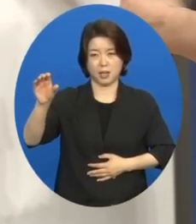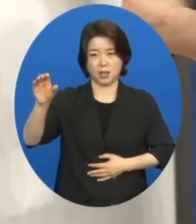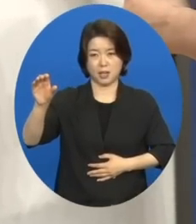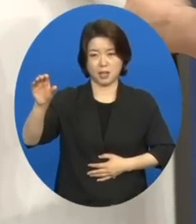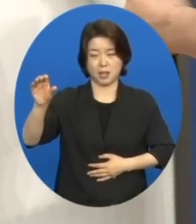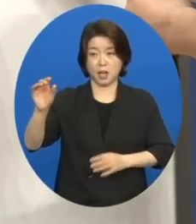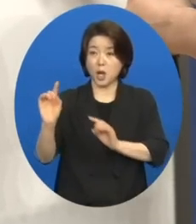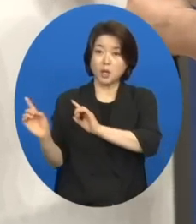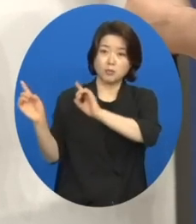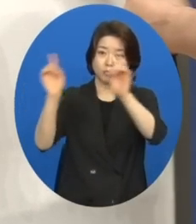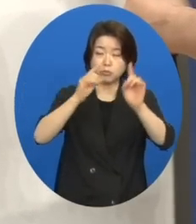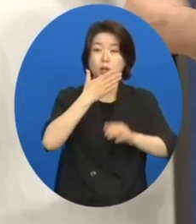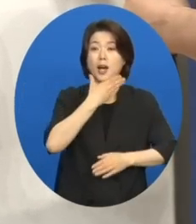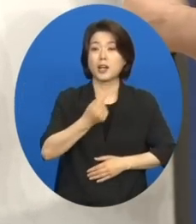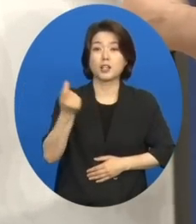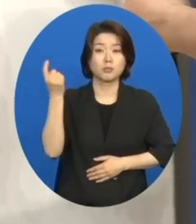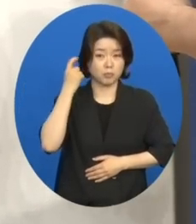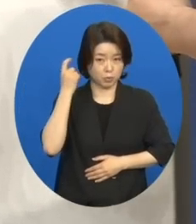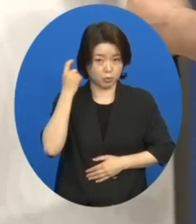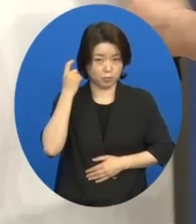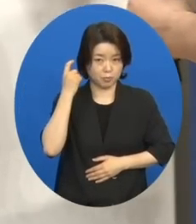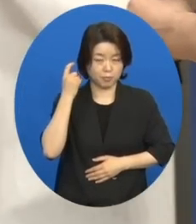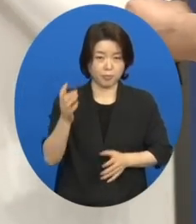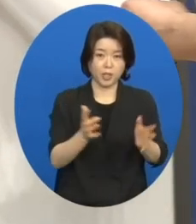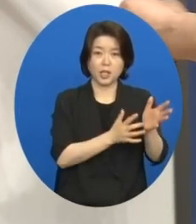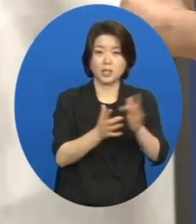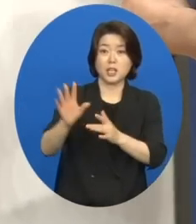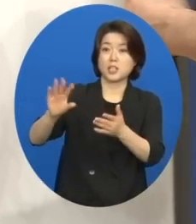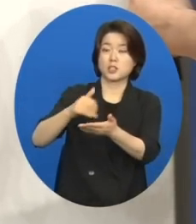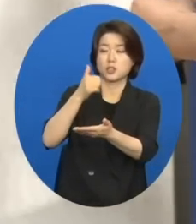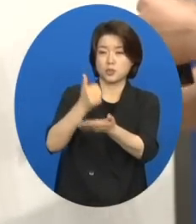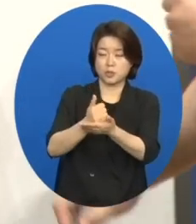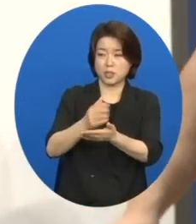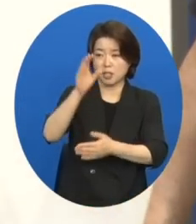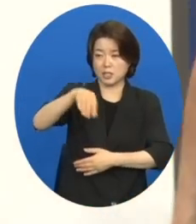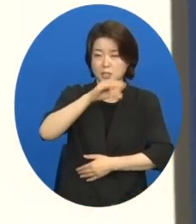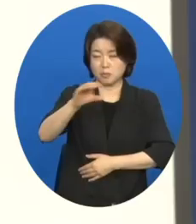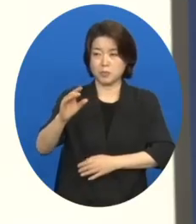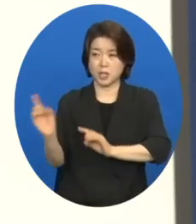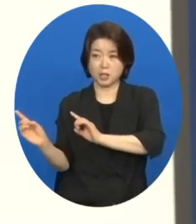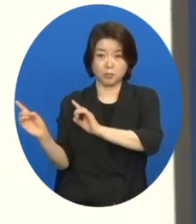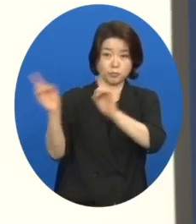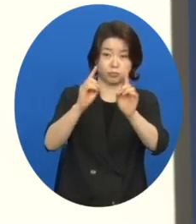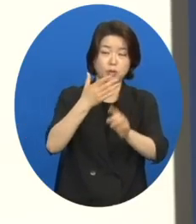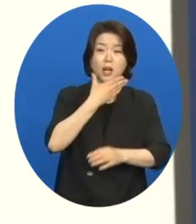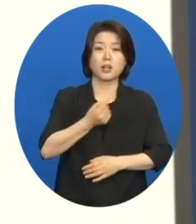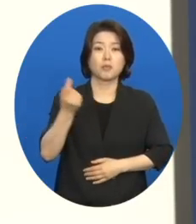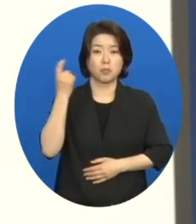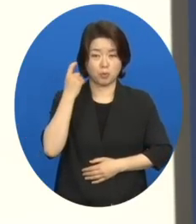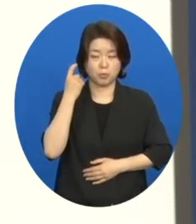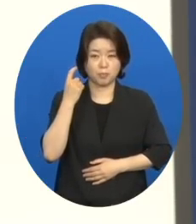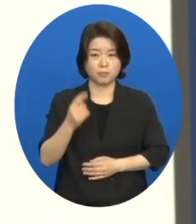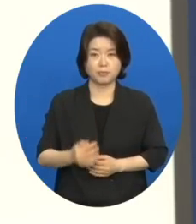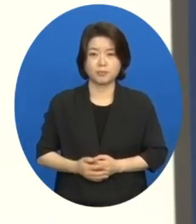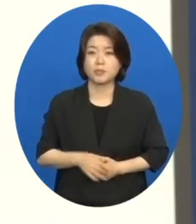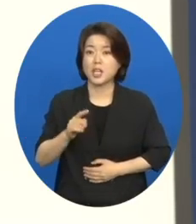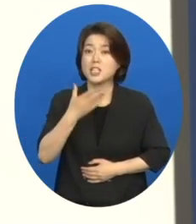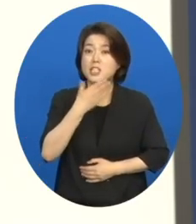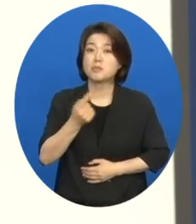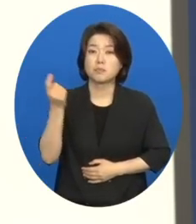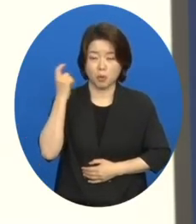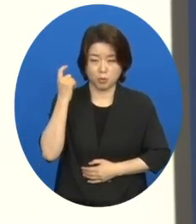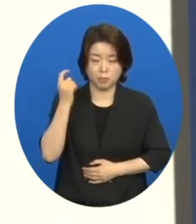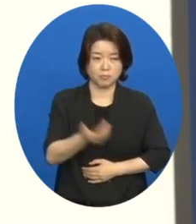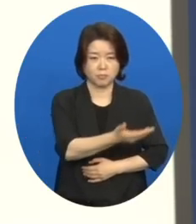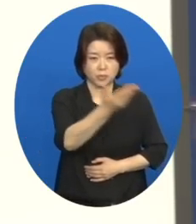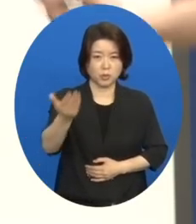부활의 복음, 예수 그리스도의 십자가 부활의 복음인 것입니다. 이 복음을